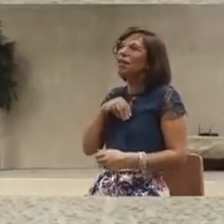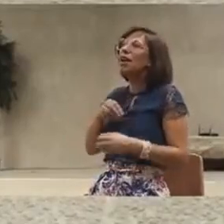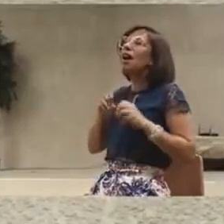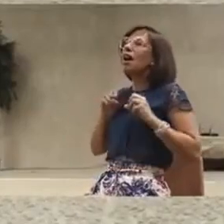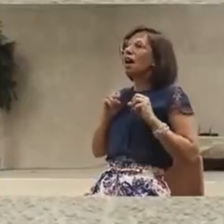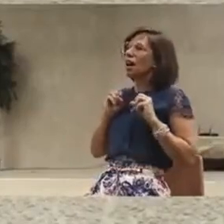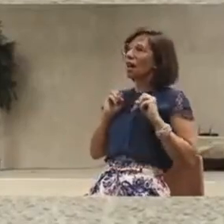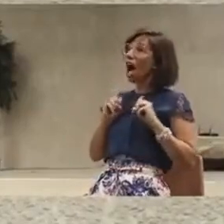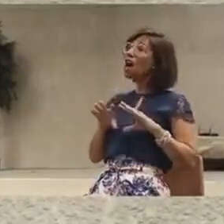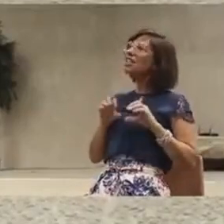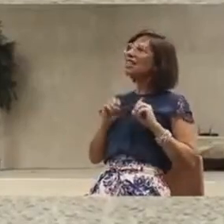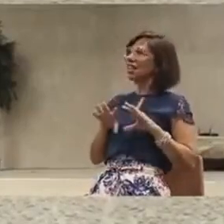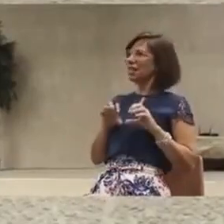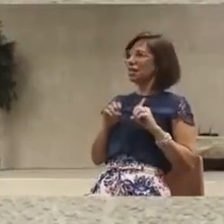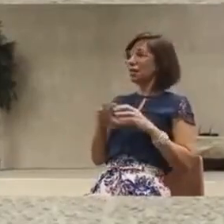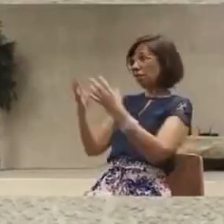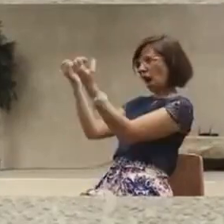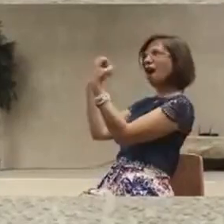ça c'est la meilleure.